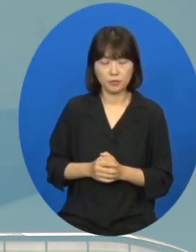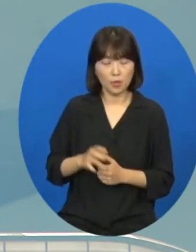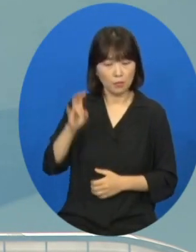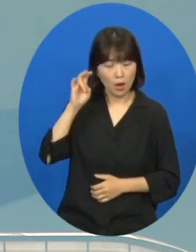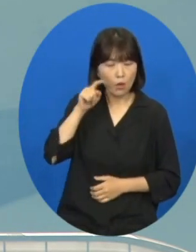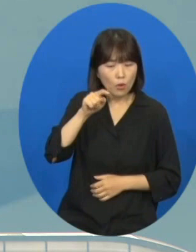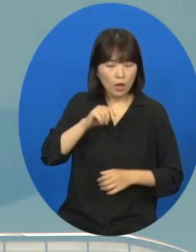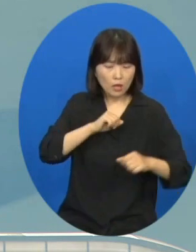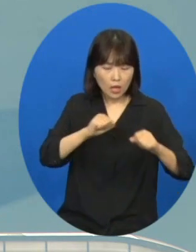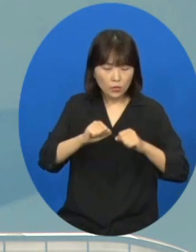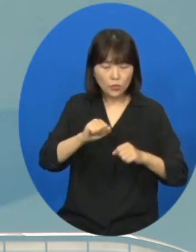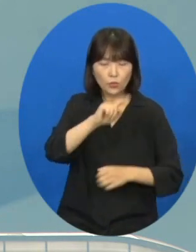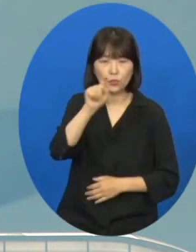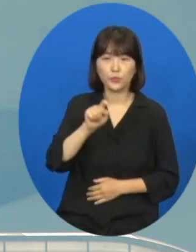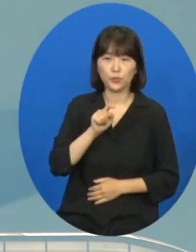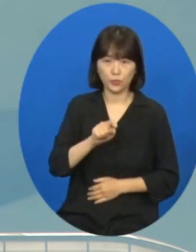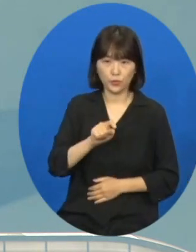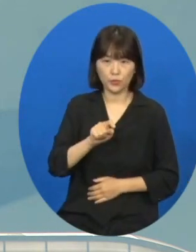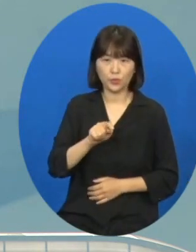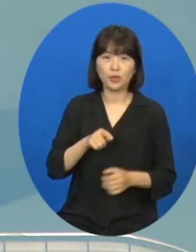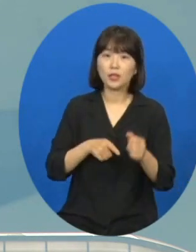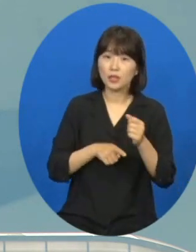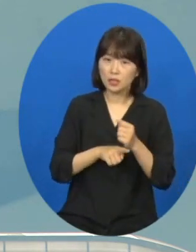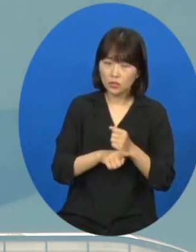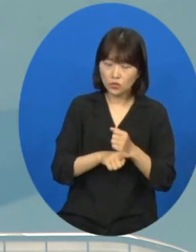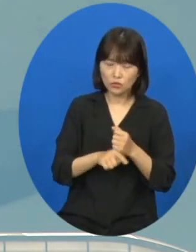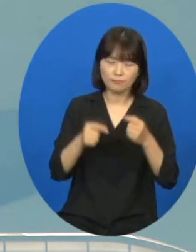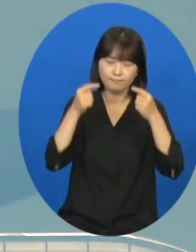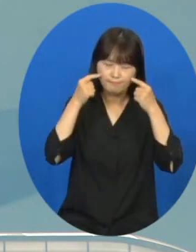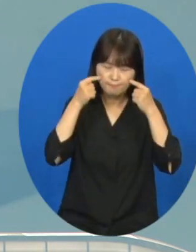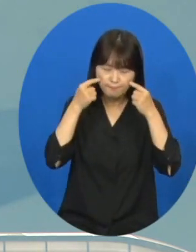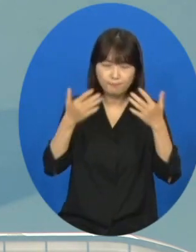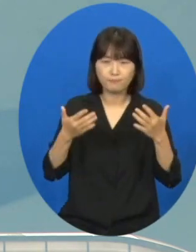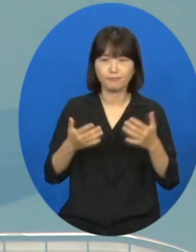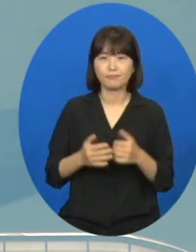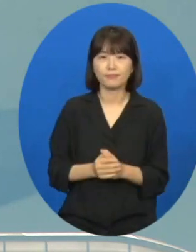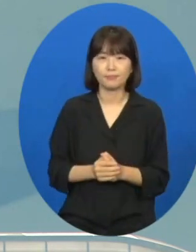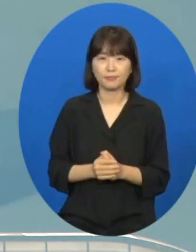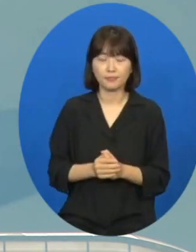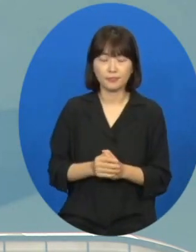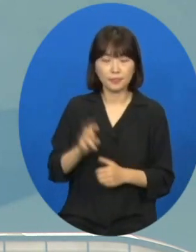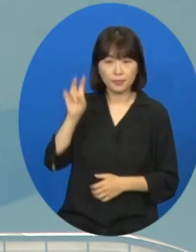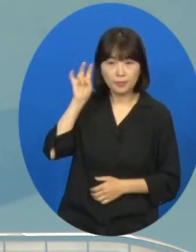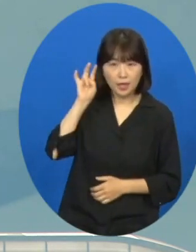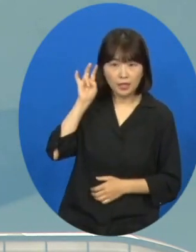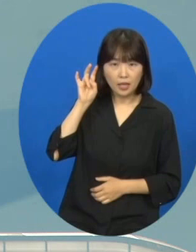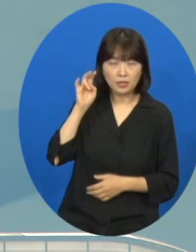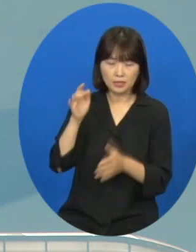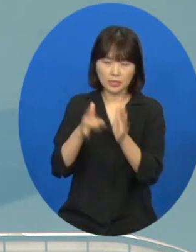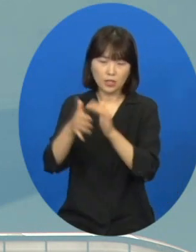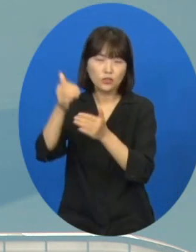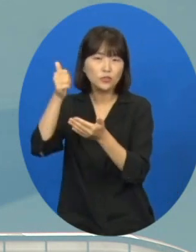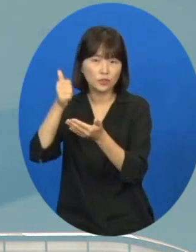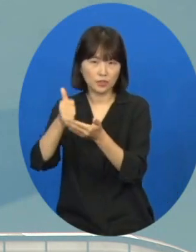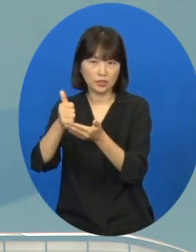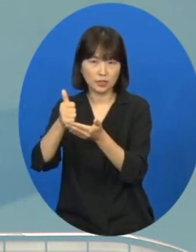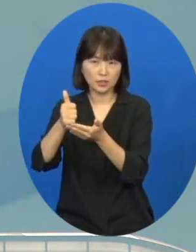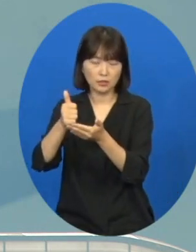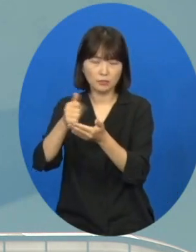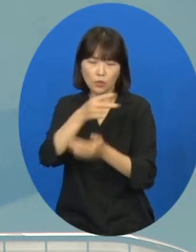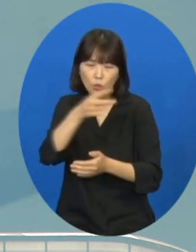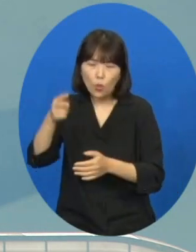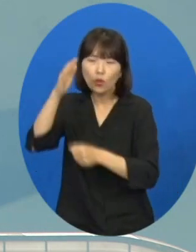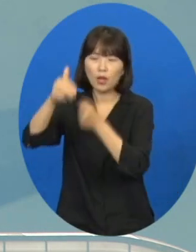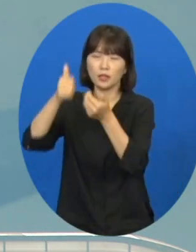그랬을까? 이유는 아주 분명해 보입니다. 마리아가 예수님이